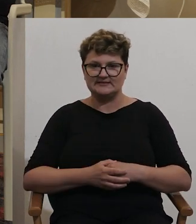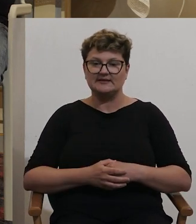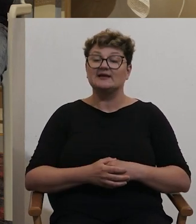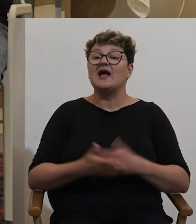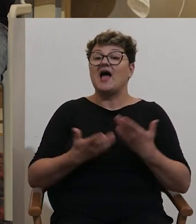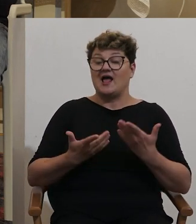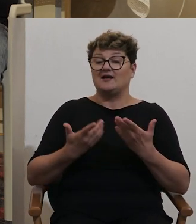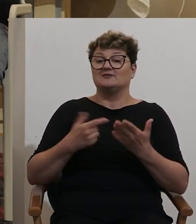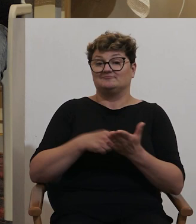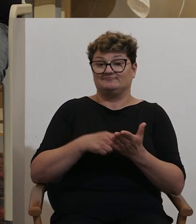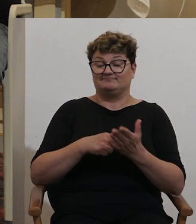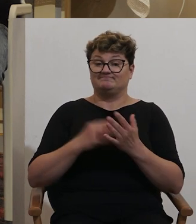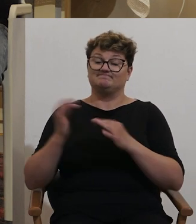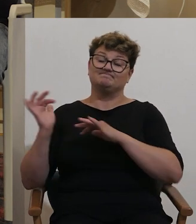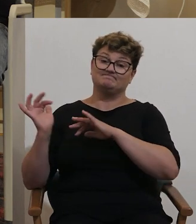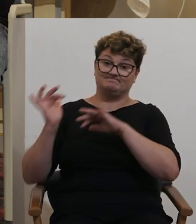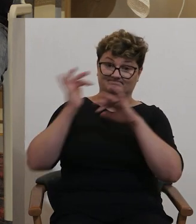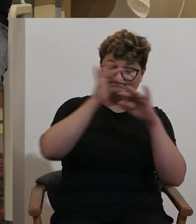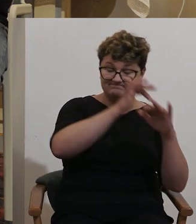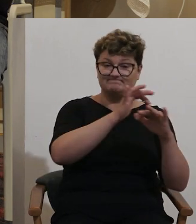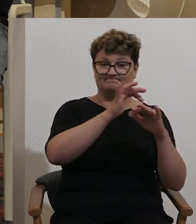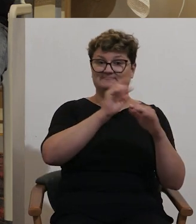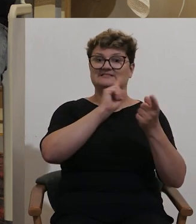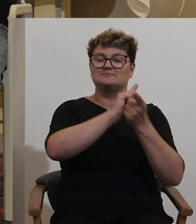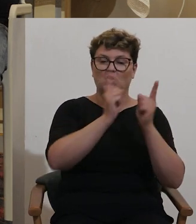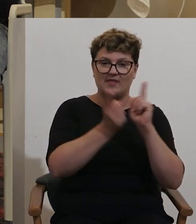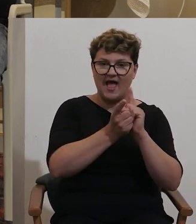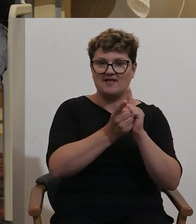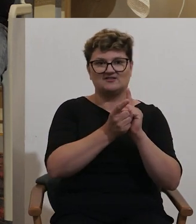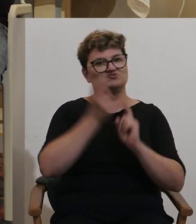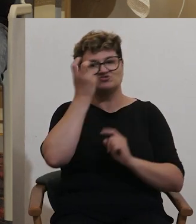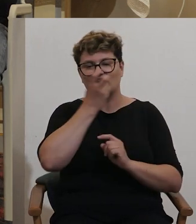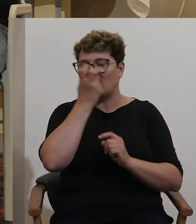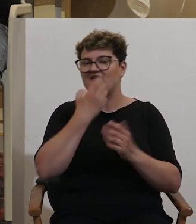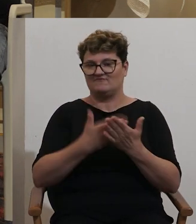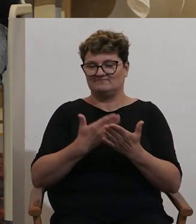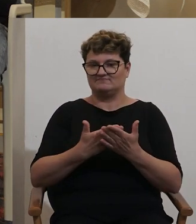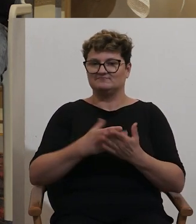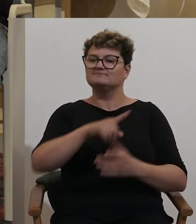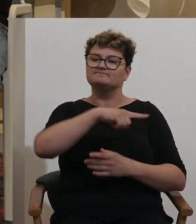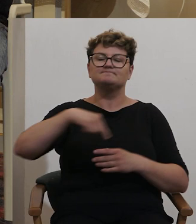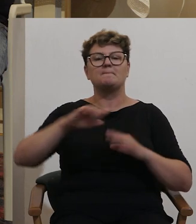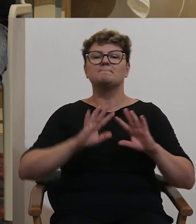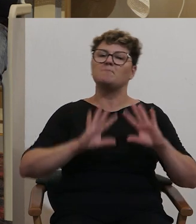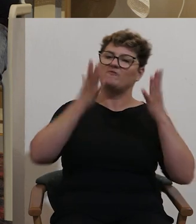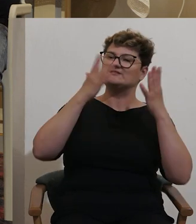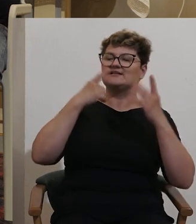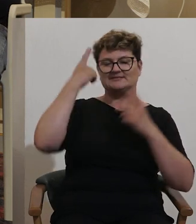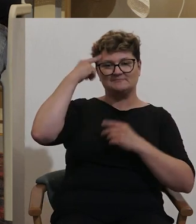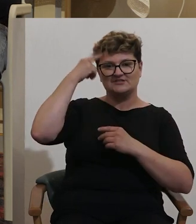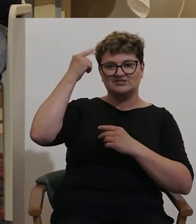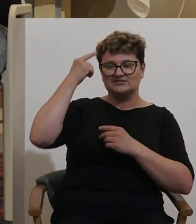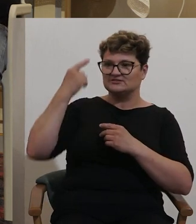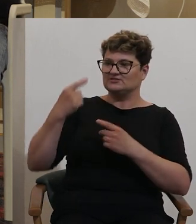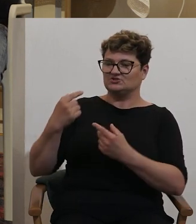to spotkanie wtedy było też bardzo ciekawe, bo ci powstańcy myśleli, że to